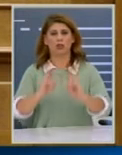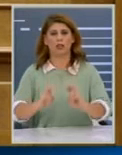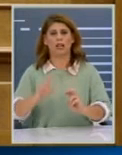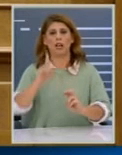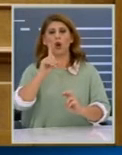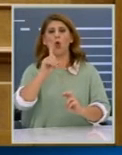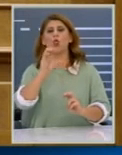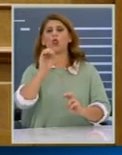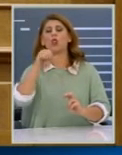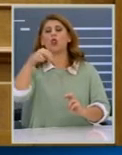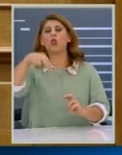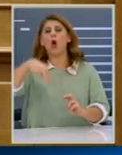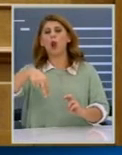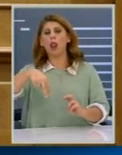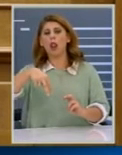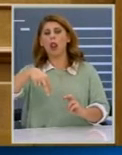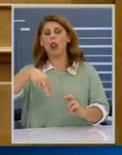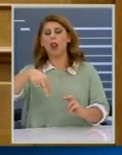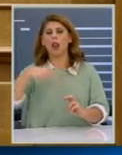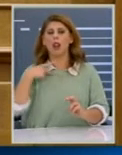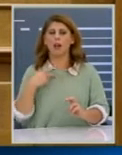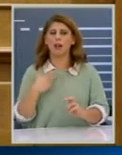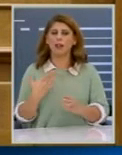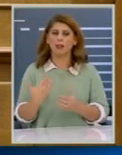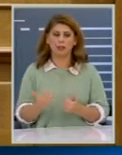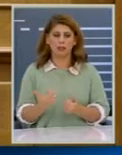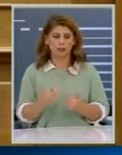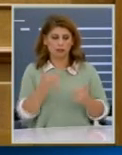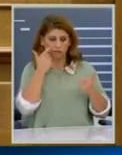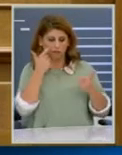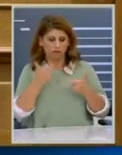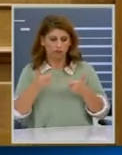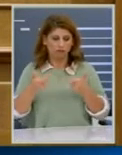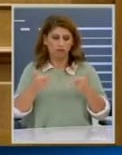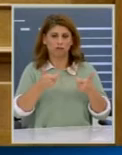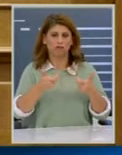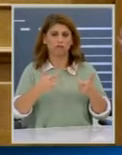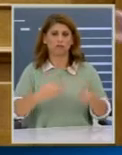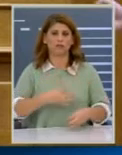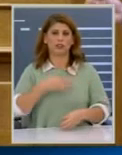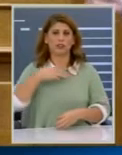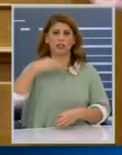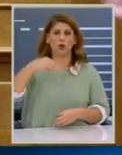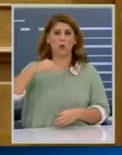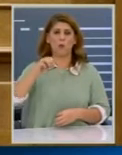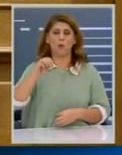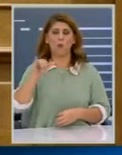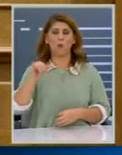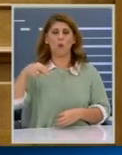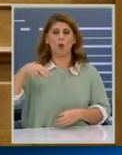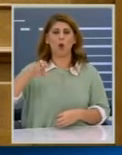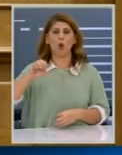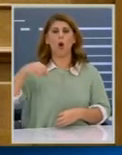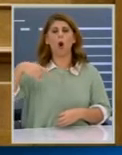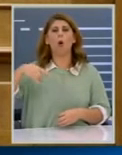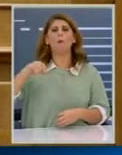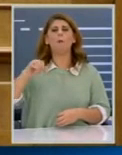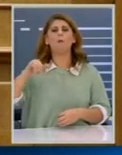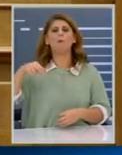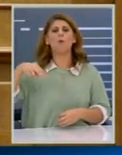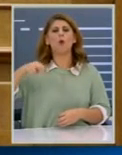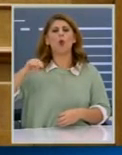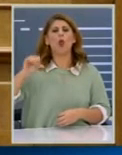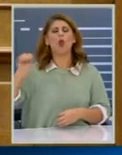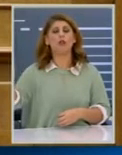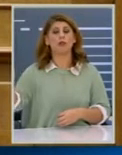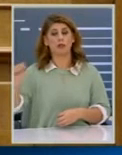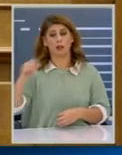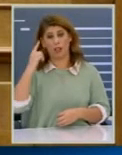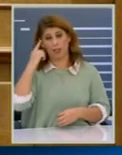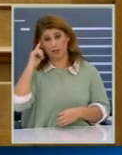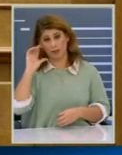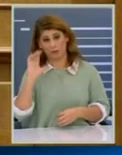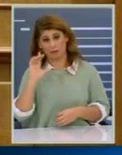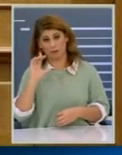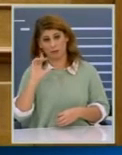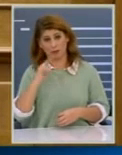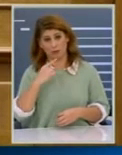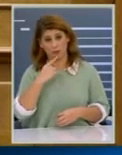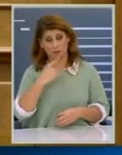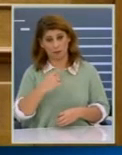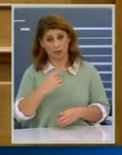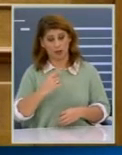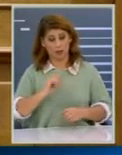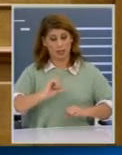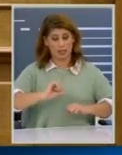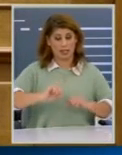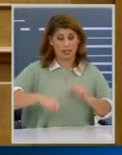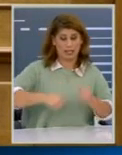ΔΟΛ, βάζοντας ως τοποτηρητή του κύριου Μουλόπουλου. Και δεν πιστεύω να ισχυριστείτε, κύριε Τσίπρα, ότι ο κύριος Μουλόπουλος κινήθηκε με δικιά